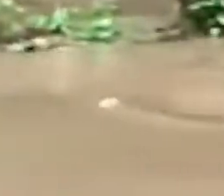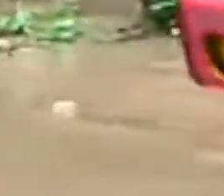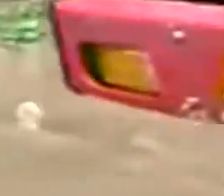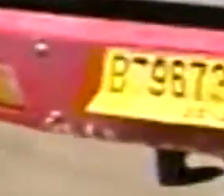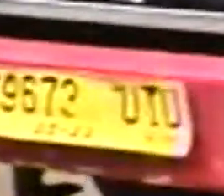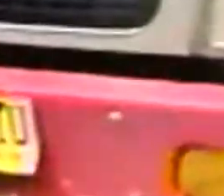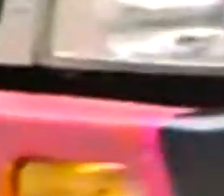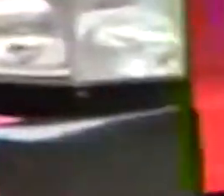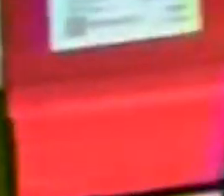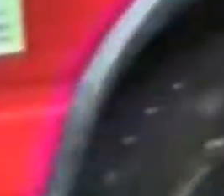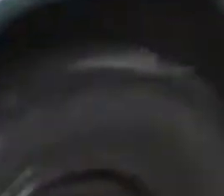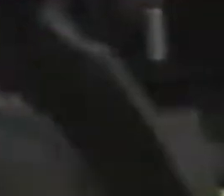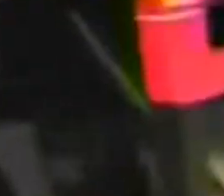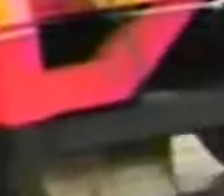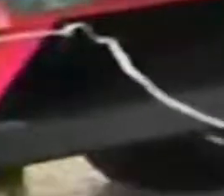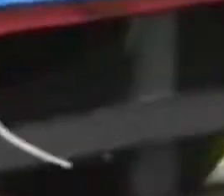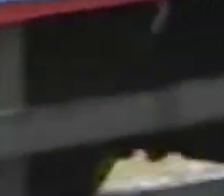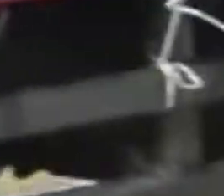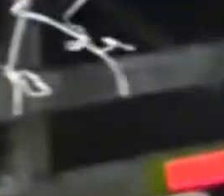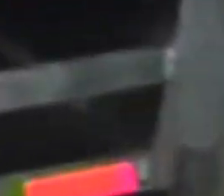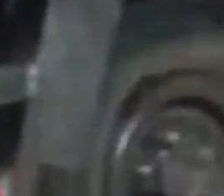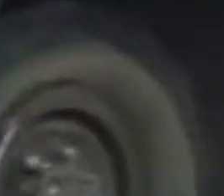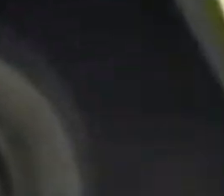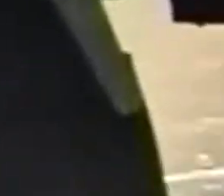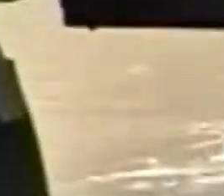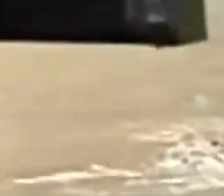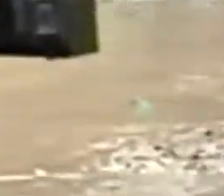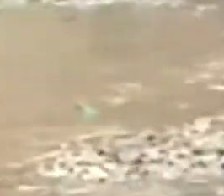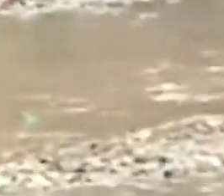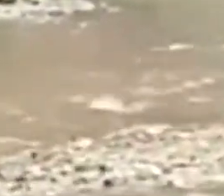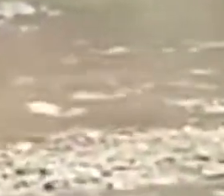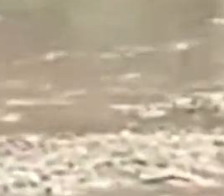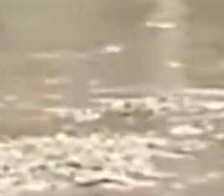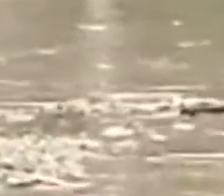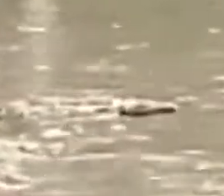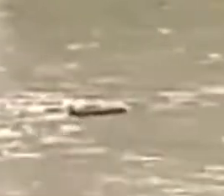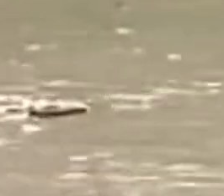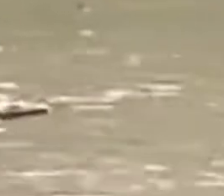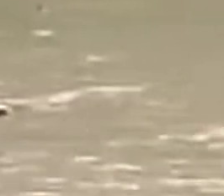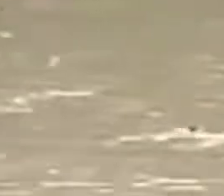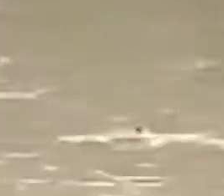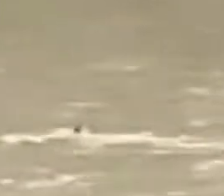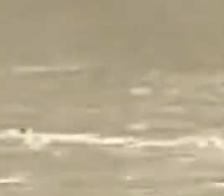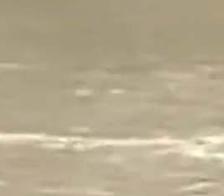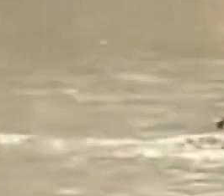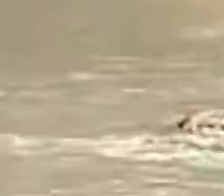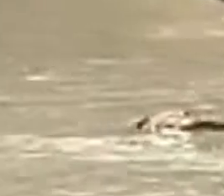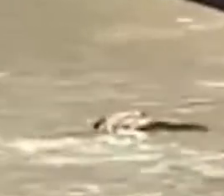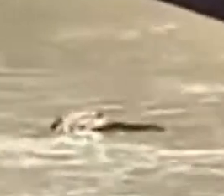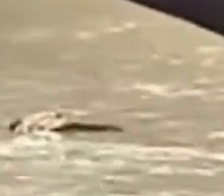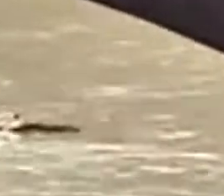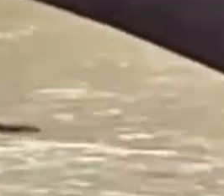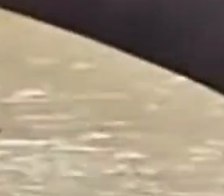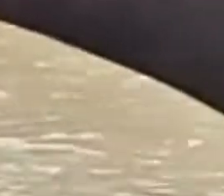pemirsa, terkait dengan cuaca dari BMKG hari ini bahwa seluruh wilayah Jakarta dari siang hingga malam ini diprediksikan akan